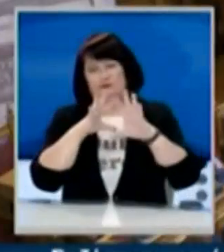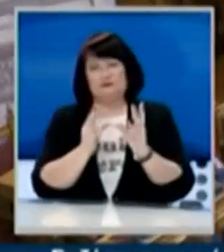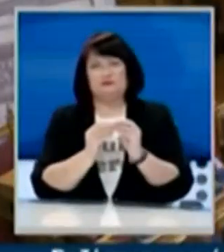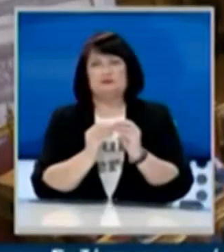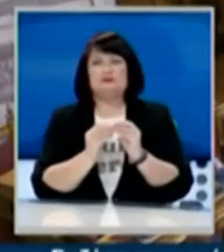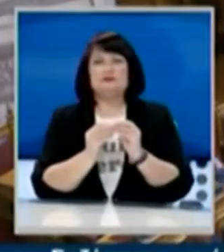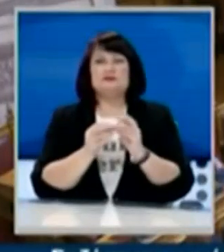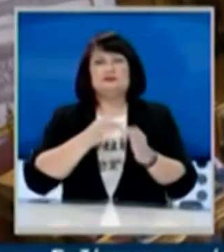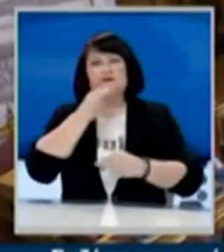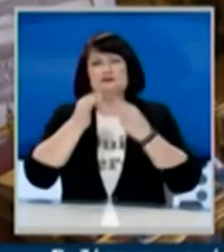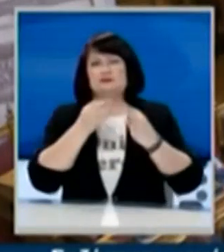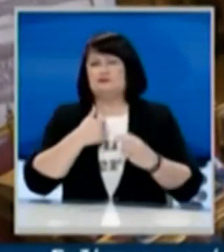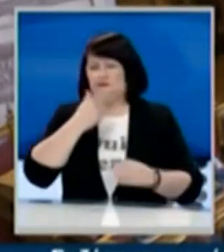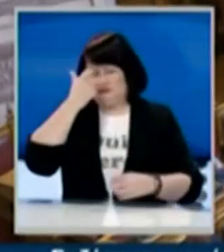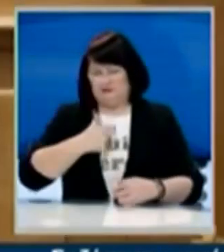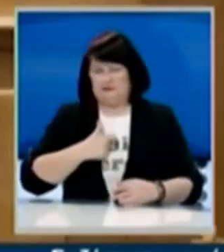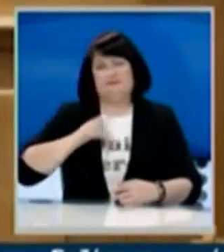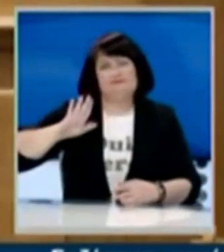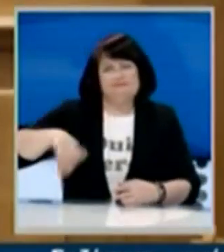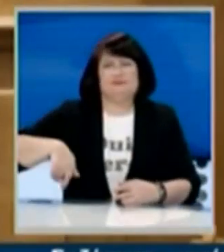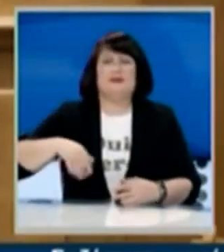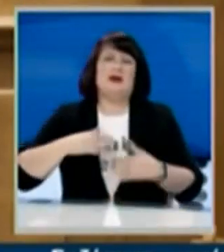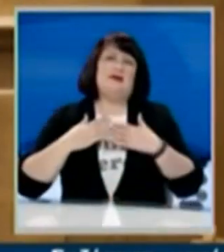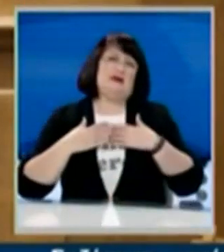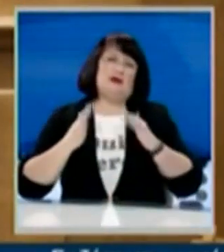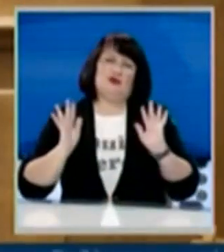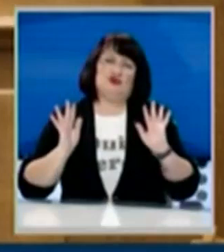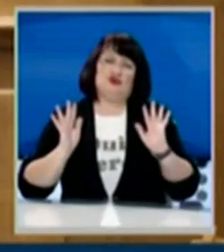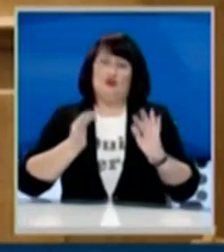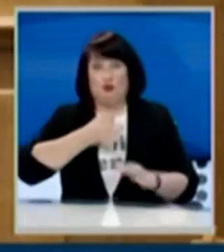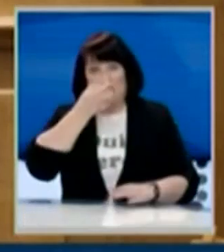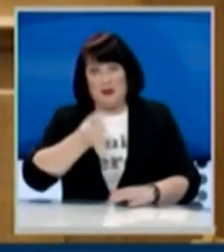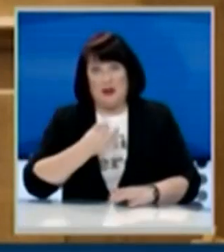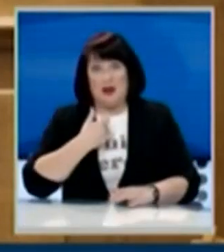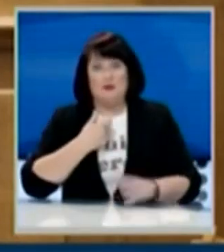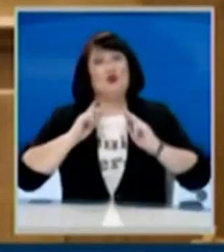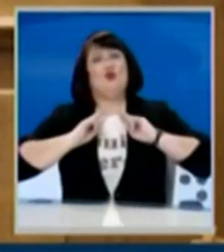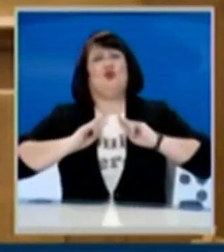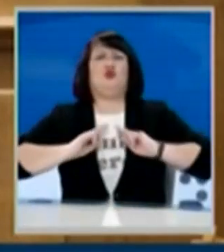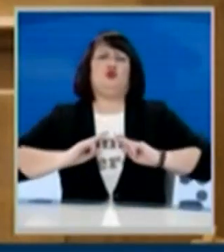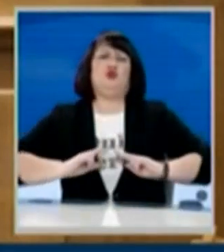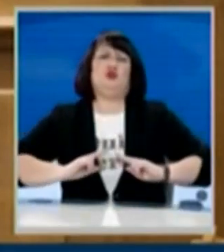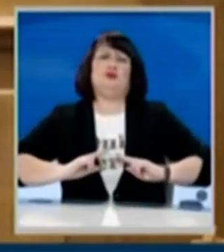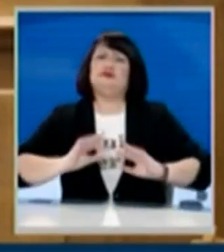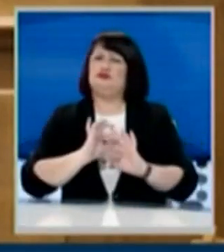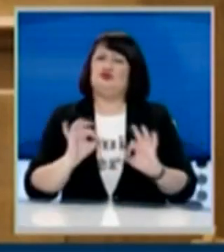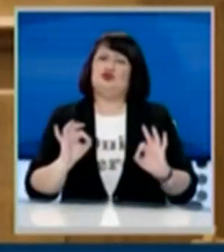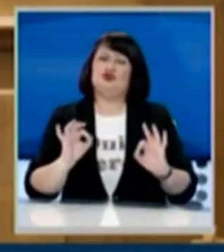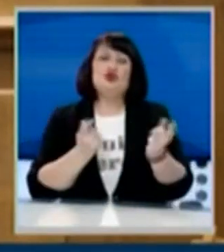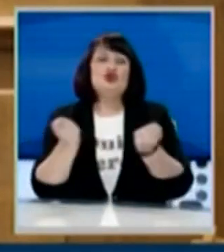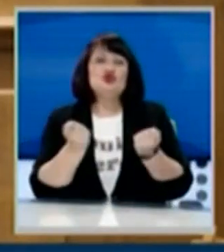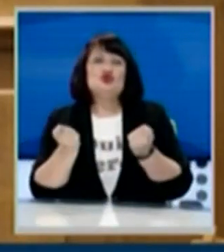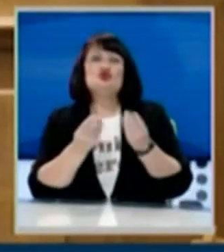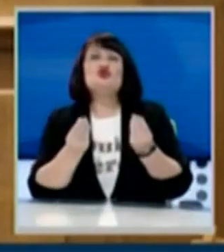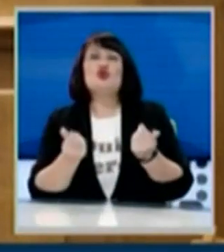Θα είμαι ο τελευταίος, κυρίες και κύριοι συνάδελφοι, που θα δηλώσω ικανοποιημένος από τη